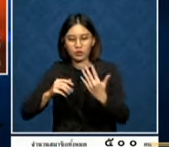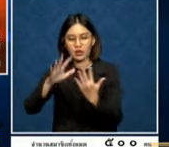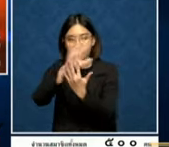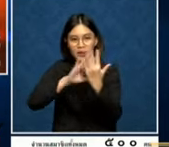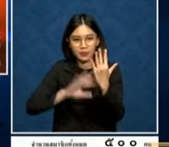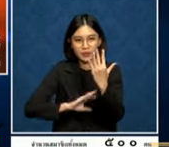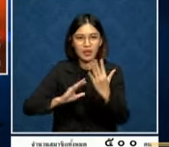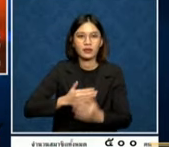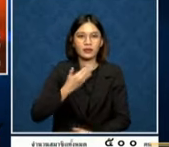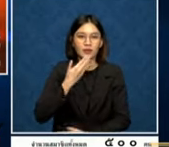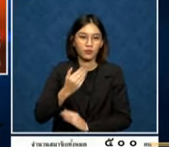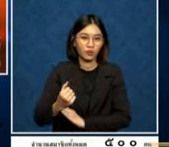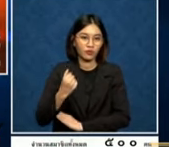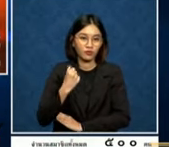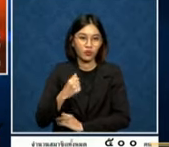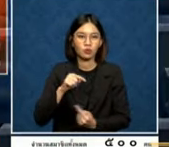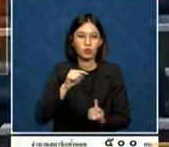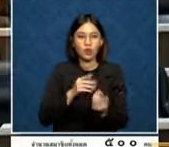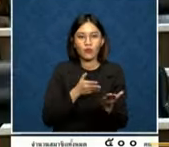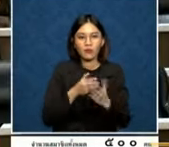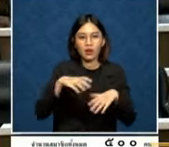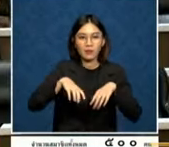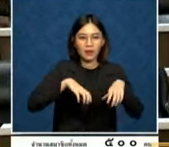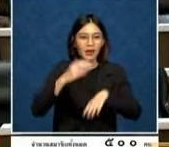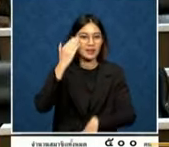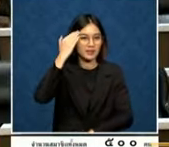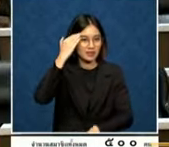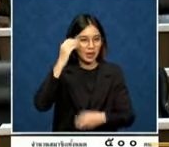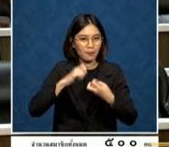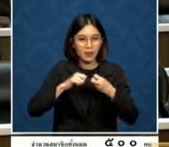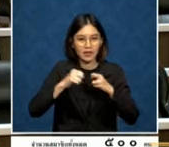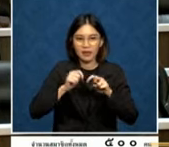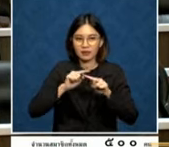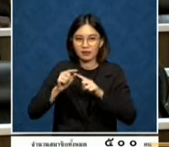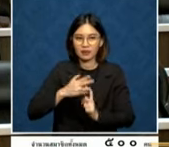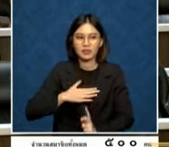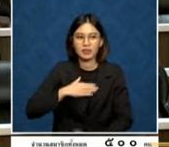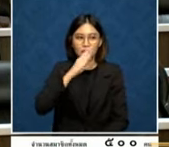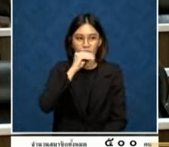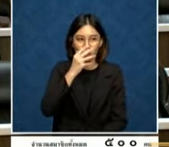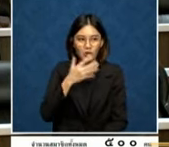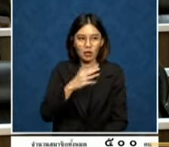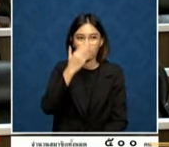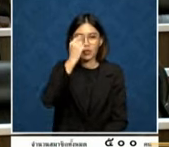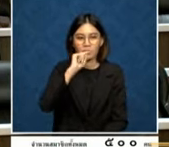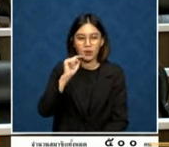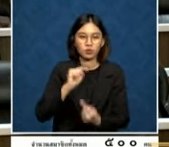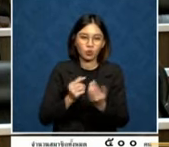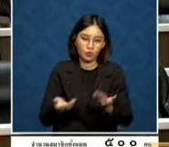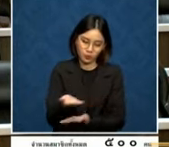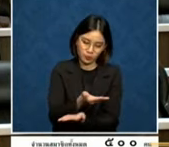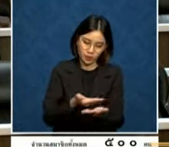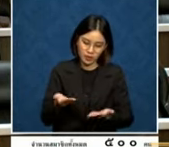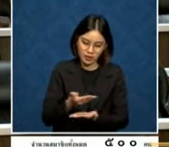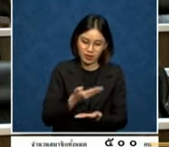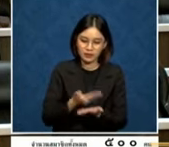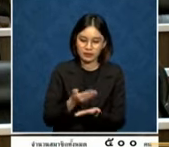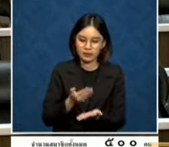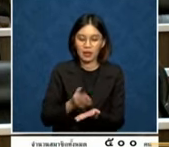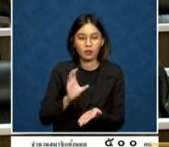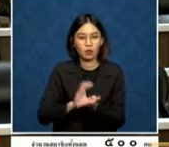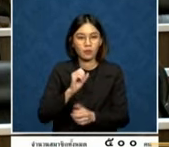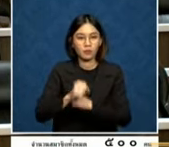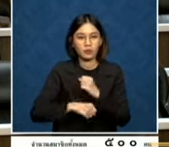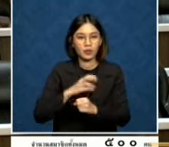ดิฉันเข้าใจนะคะว่าทางฝ่ายบริหารก็คงทราบถึงปัญหาที่ดิฉันได้กล่าวไปข้างต้นเพราะหลังจากที่พิจารณาค่ะในร่างงบประมาณปี